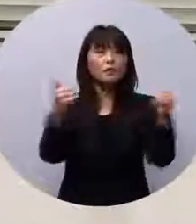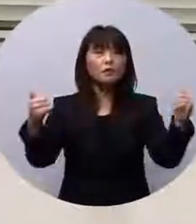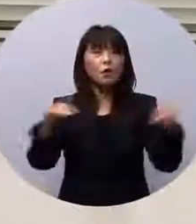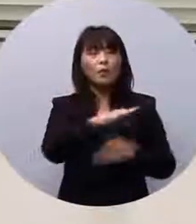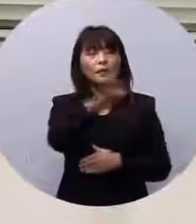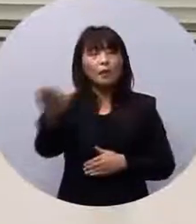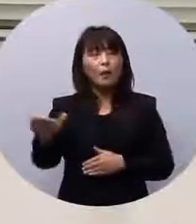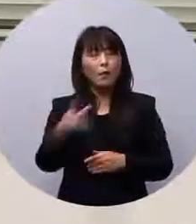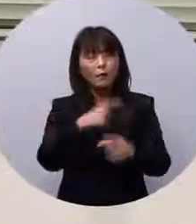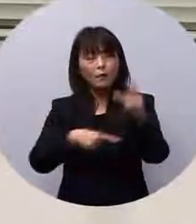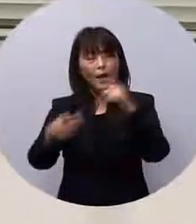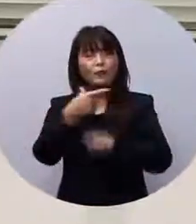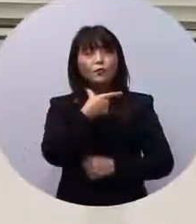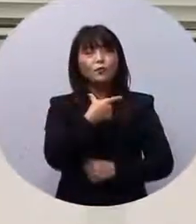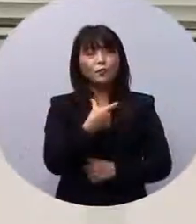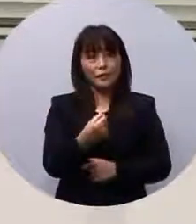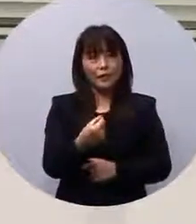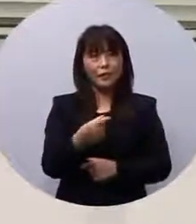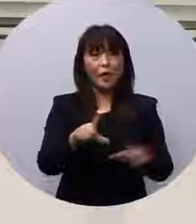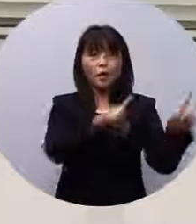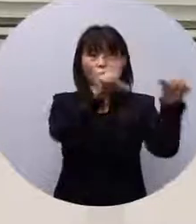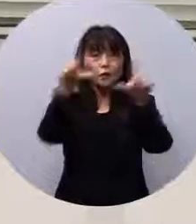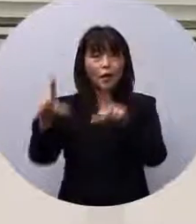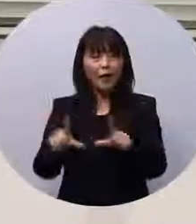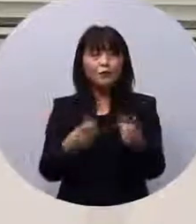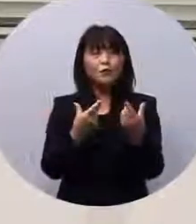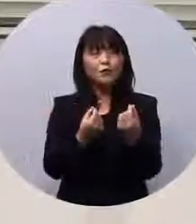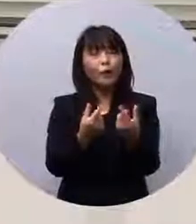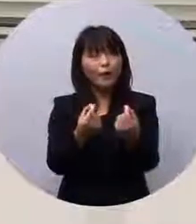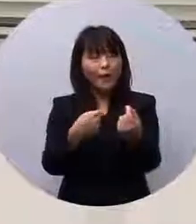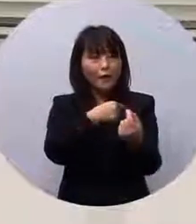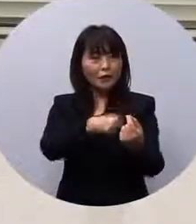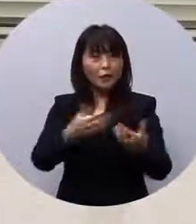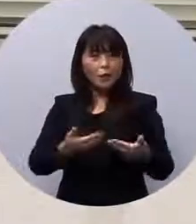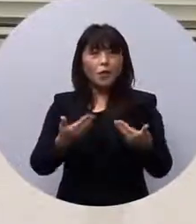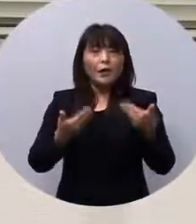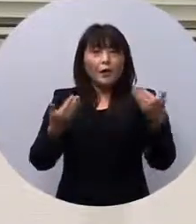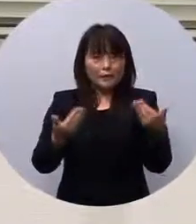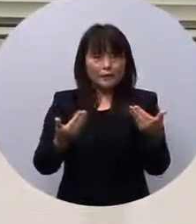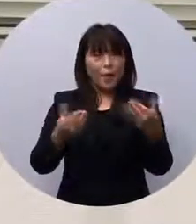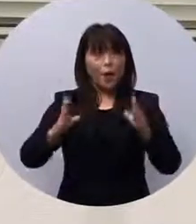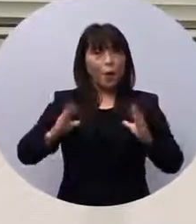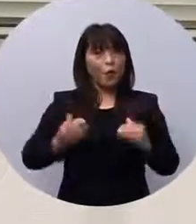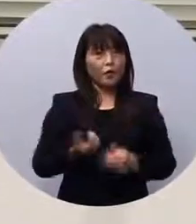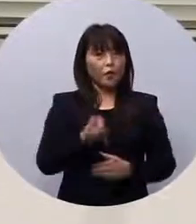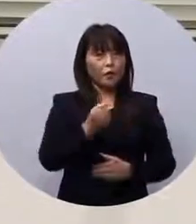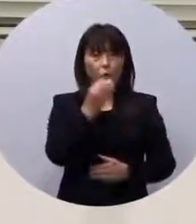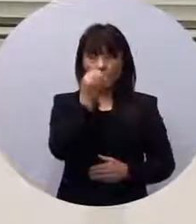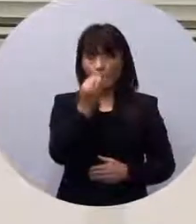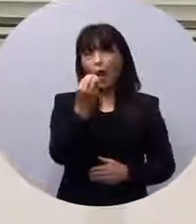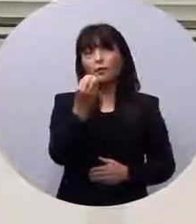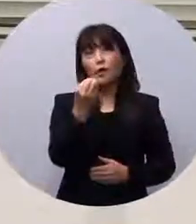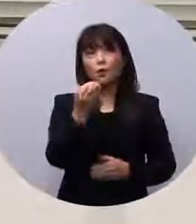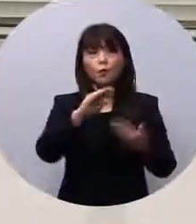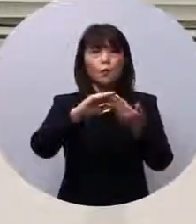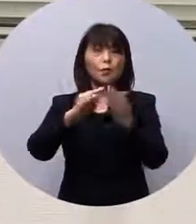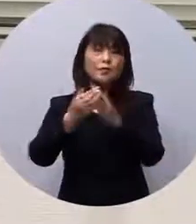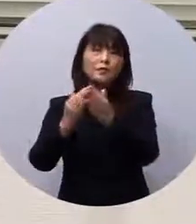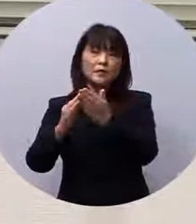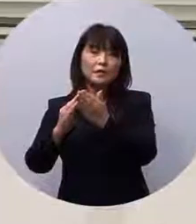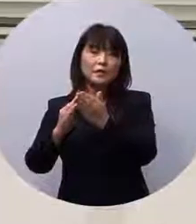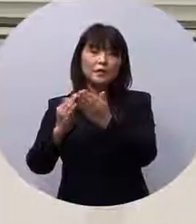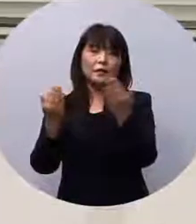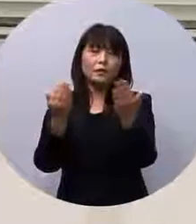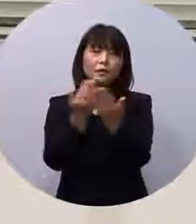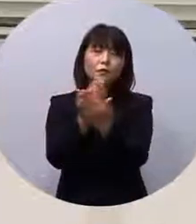もっと好きになって、住み続けたい気持ちが高まってですね、そして誇りを持って自慢できるような街になっていくことを期待し